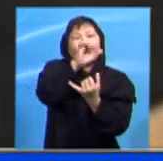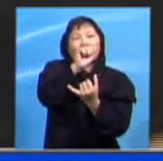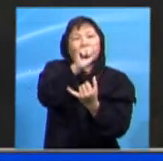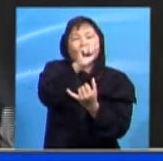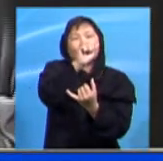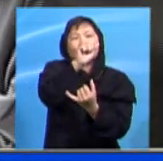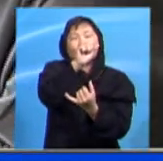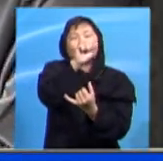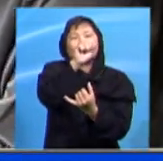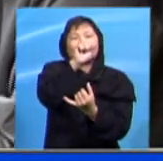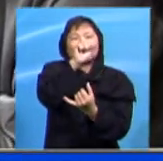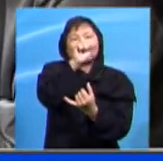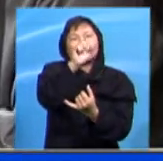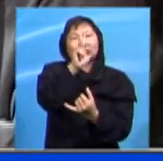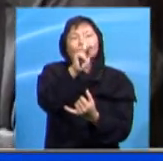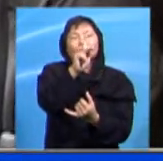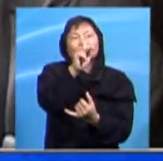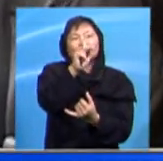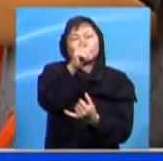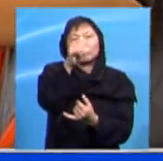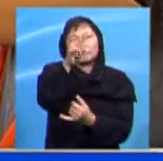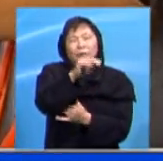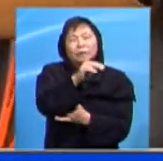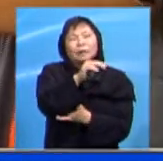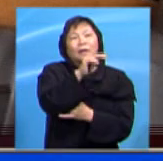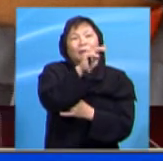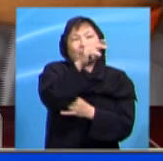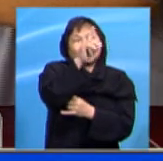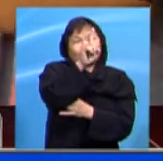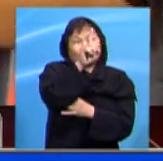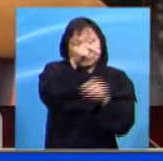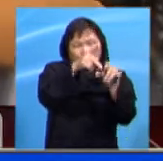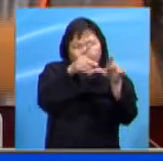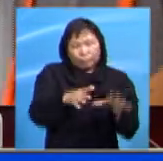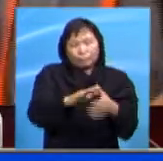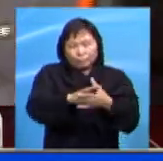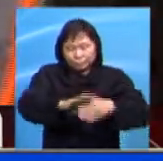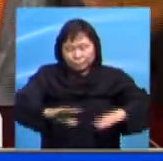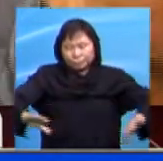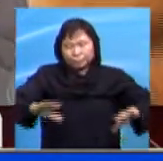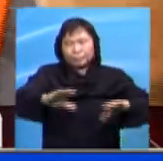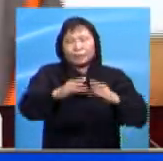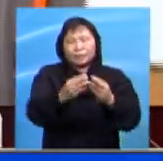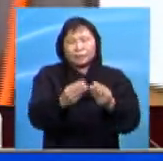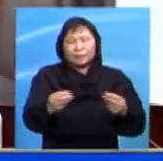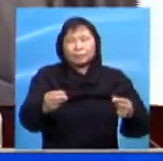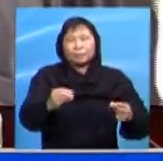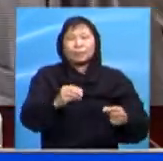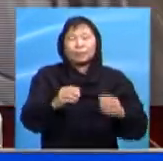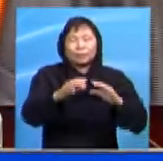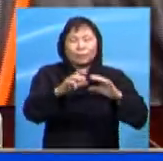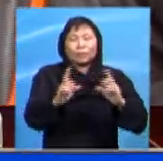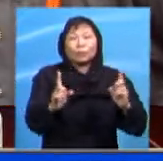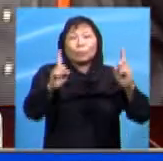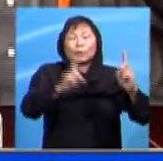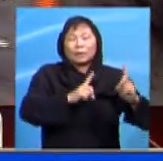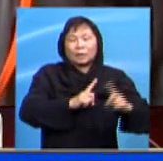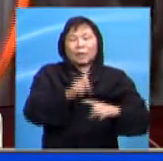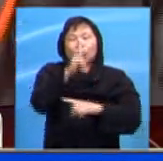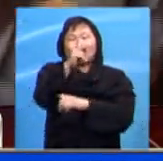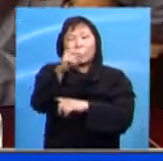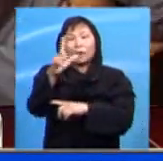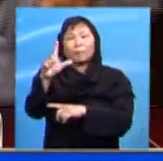Arifin salah seorang daripada 15 anak kapal pula selamat disemadikan di tanah perkuburan Islam Raudah Sakinah Kuala Lumpur